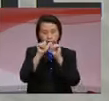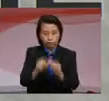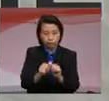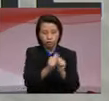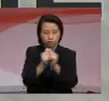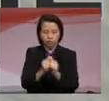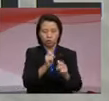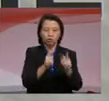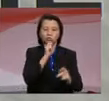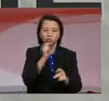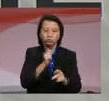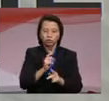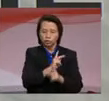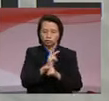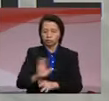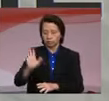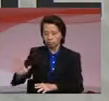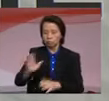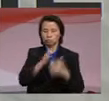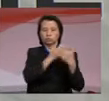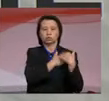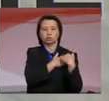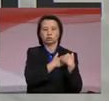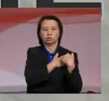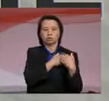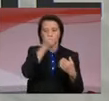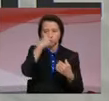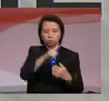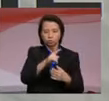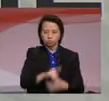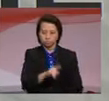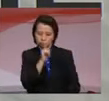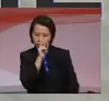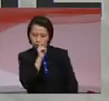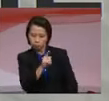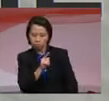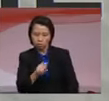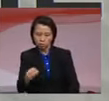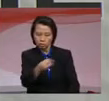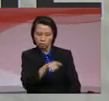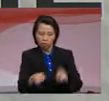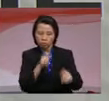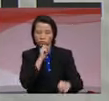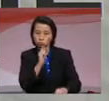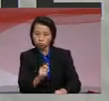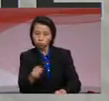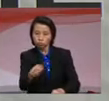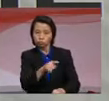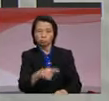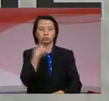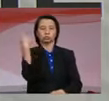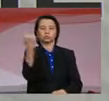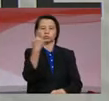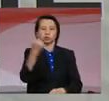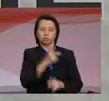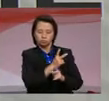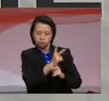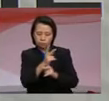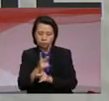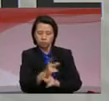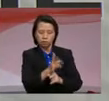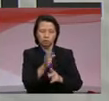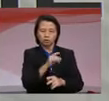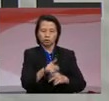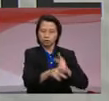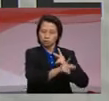warga emas, adalah menjadi tanggungjawab mereka untuk memastikan golongan warga emas sentiasa terjaga